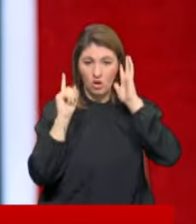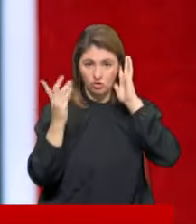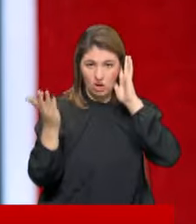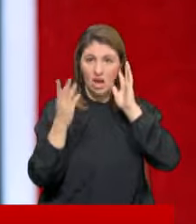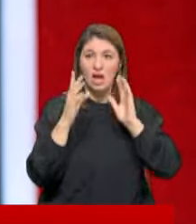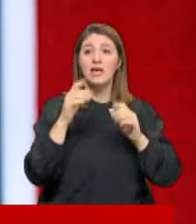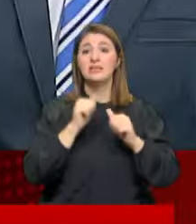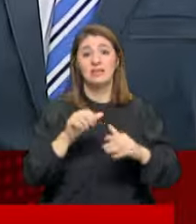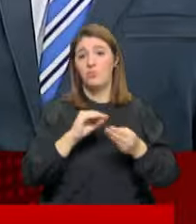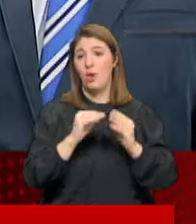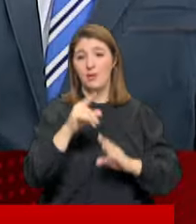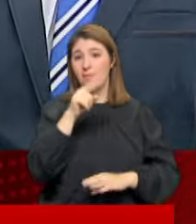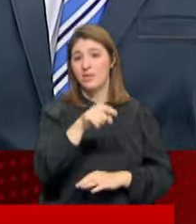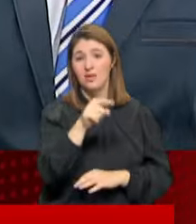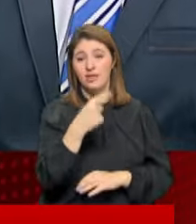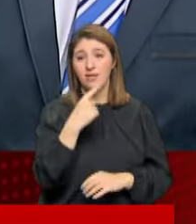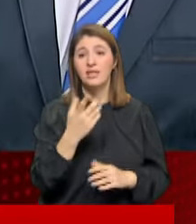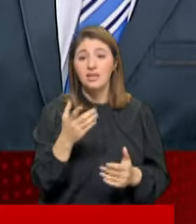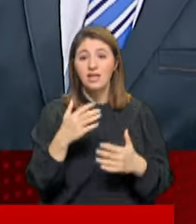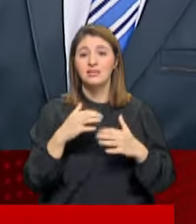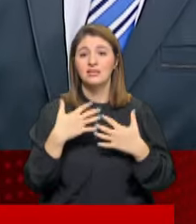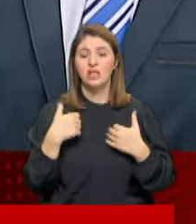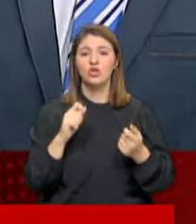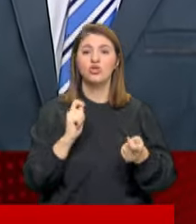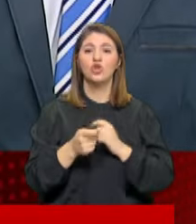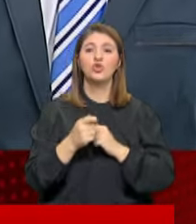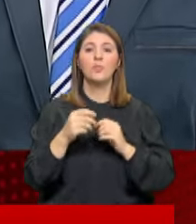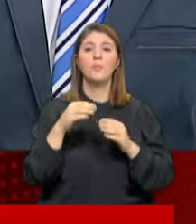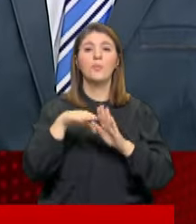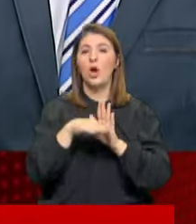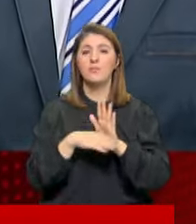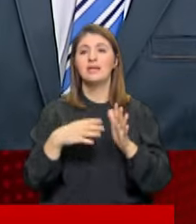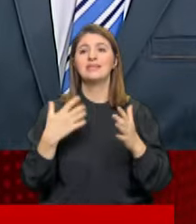sistem sorunu dedi. Zaten sağlıkta dönüşüm programı aslında işte